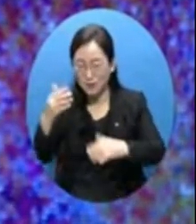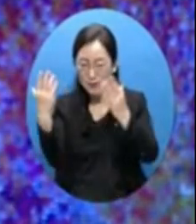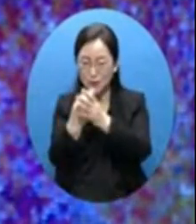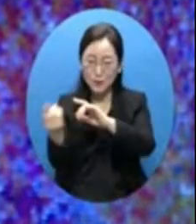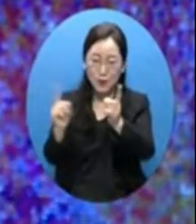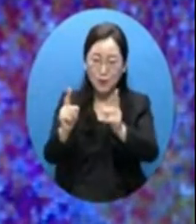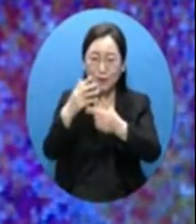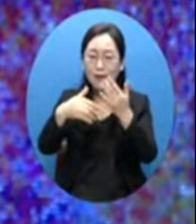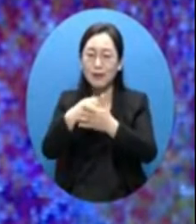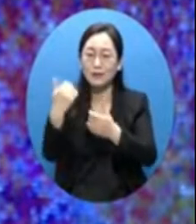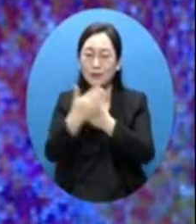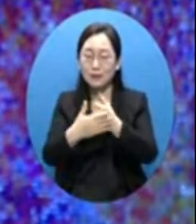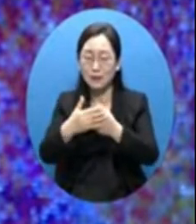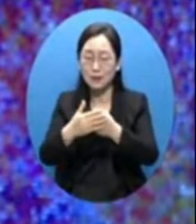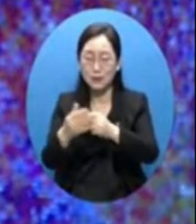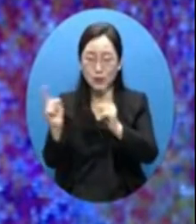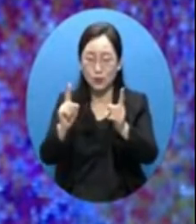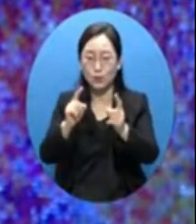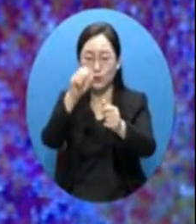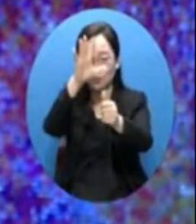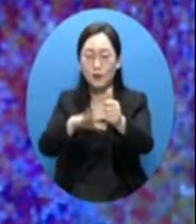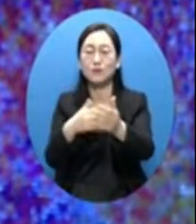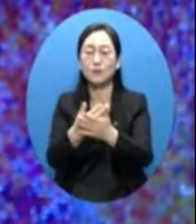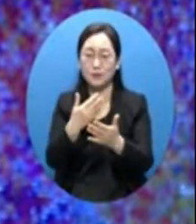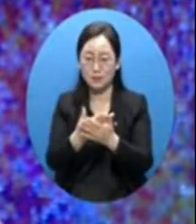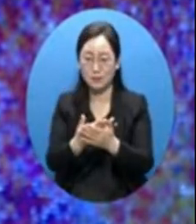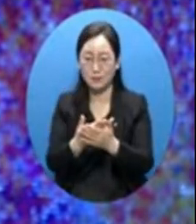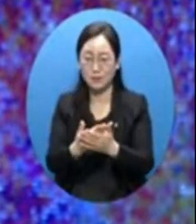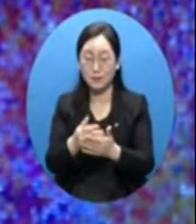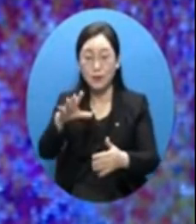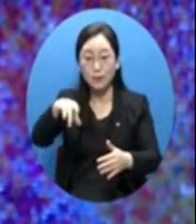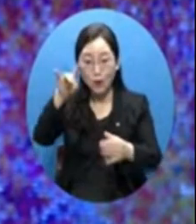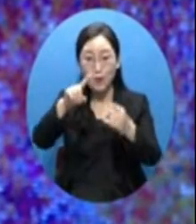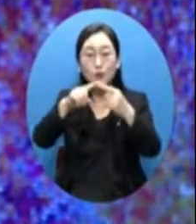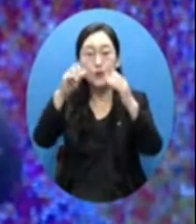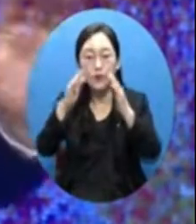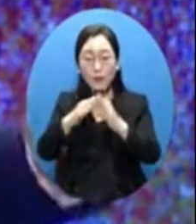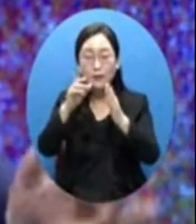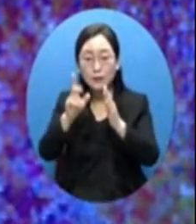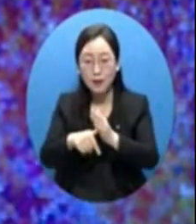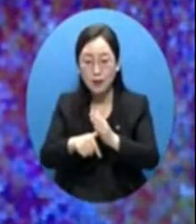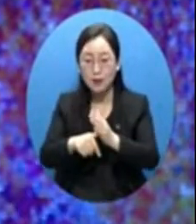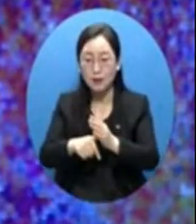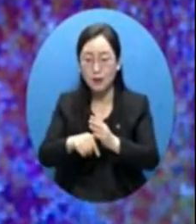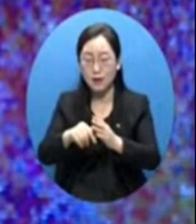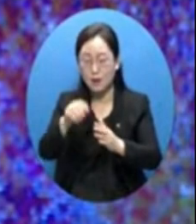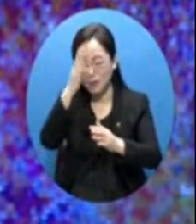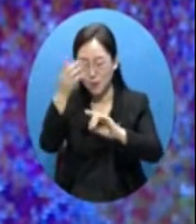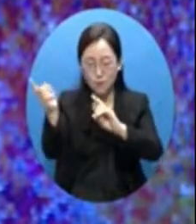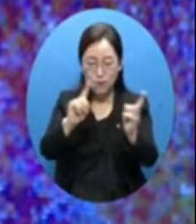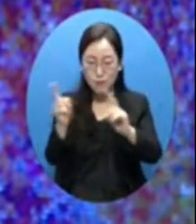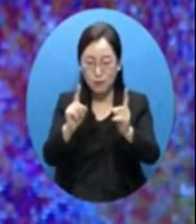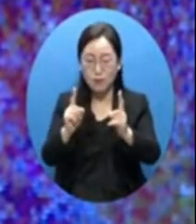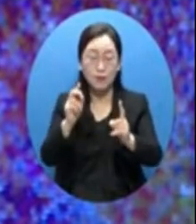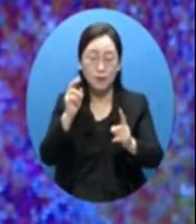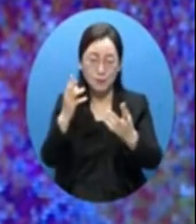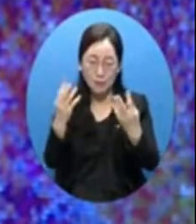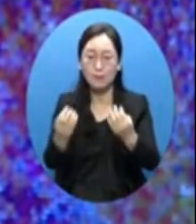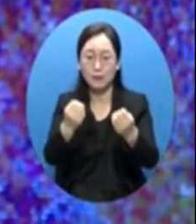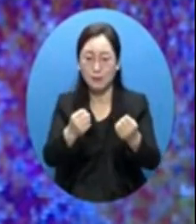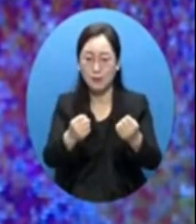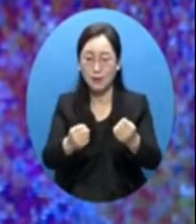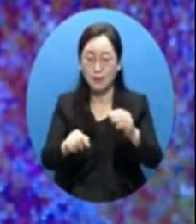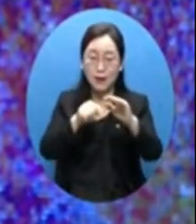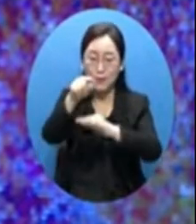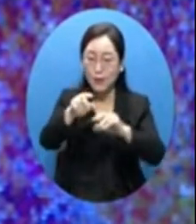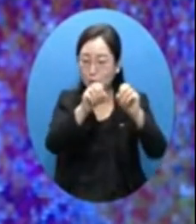치료와 회복의 역사 임하게 하여 주시옵소서. 초대교회는 병고침 역사가 왕성히 일어났습니다. 나가서 저들이 모여 기도할 때